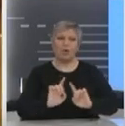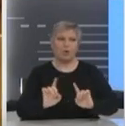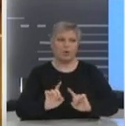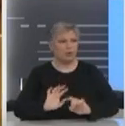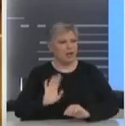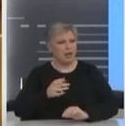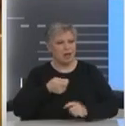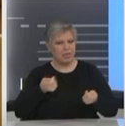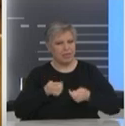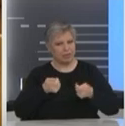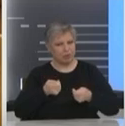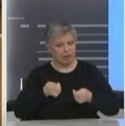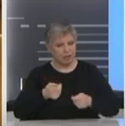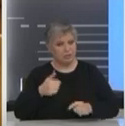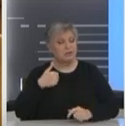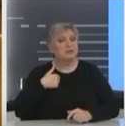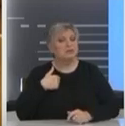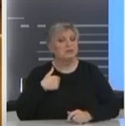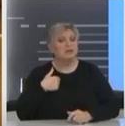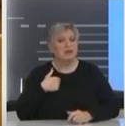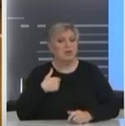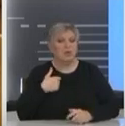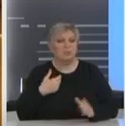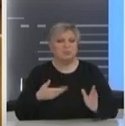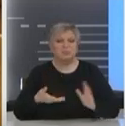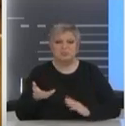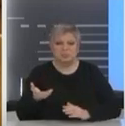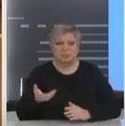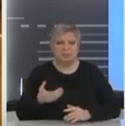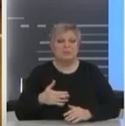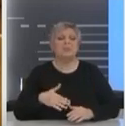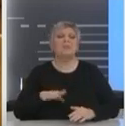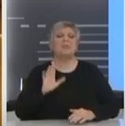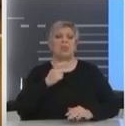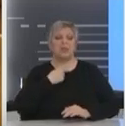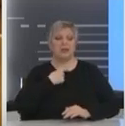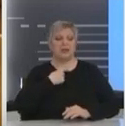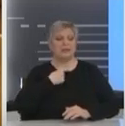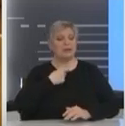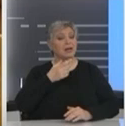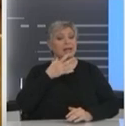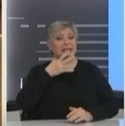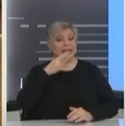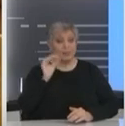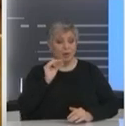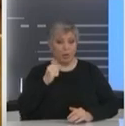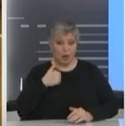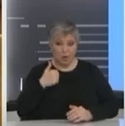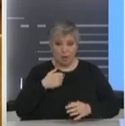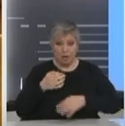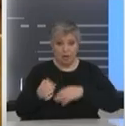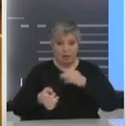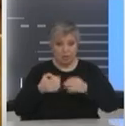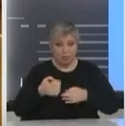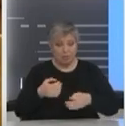Ήσυχα. Δεν θα την καταγγείλω. Διότι, κυρίες και κύριοι συνάδελφοι, θα ήταν υπερβολή να ζητάμε από το ΠΑΜΕ